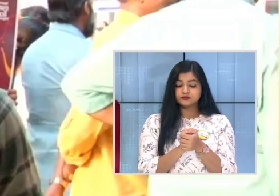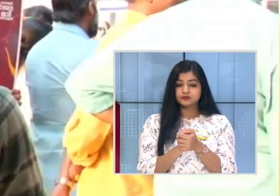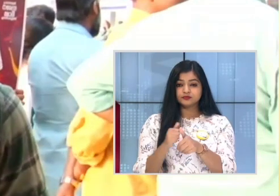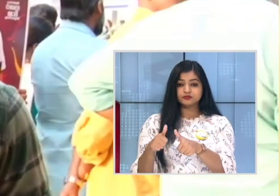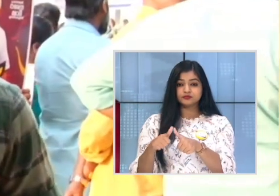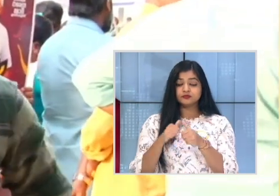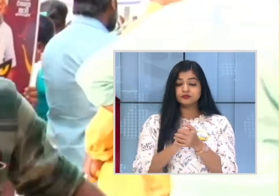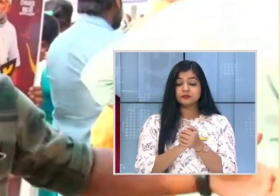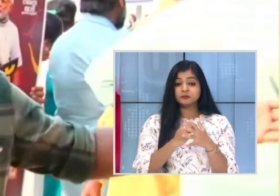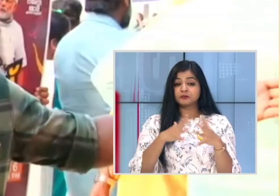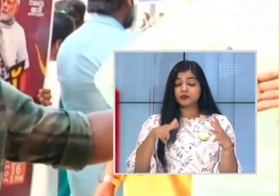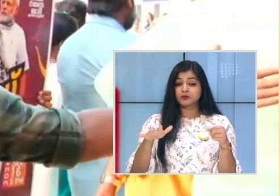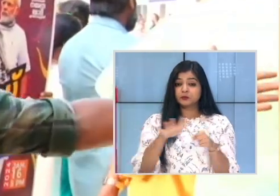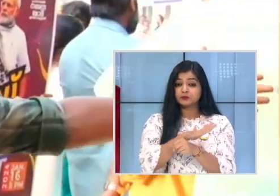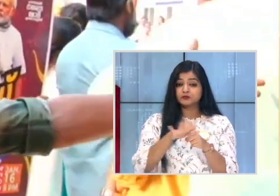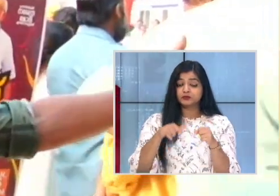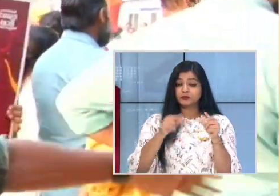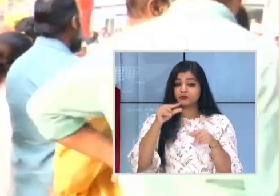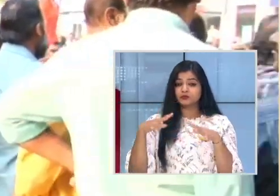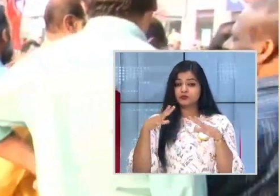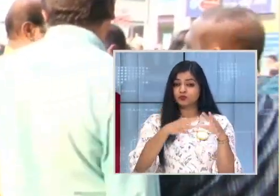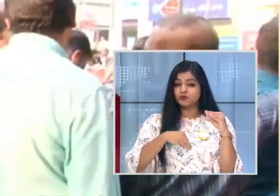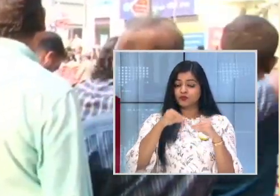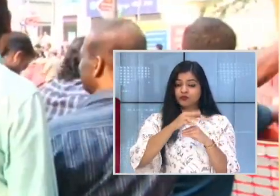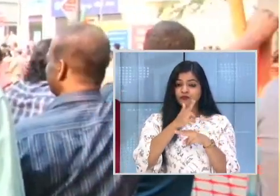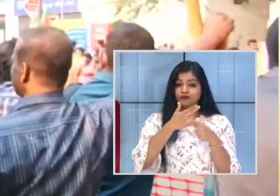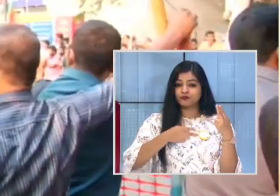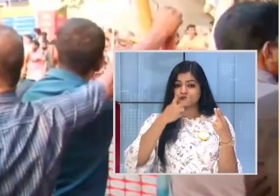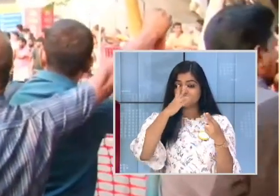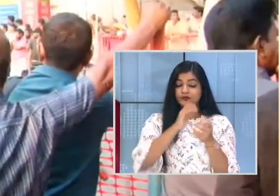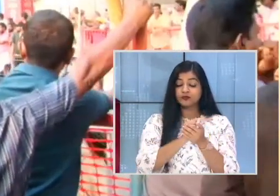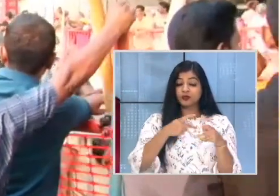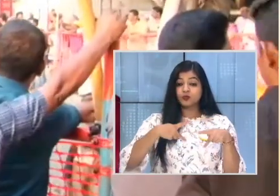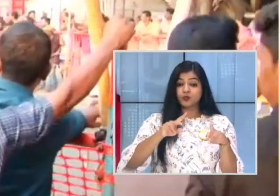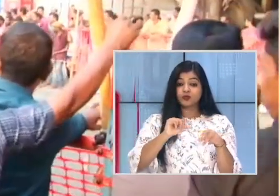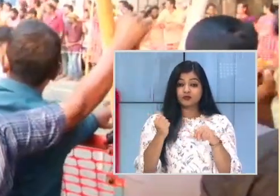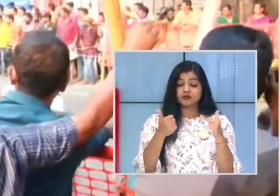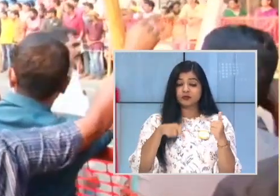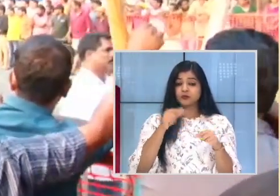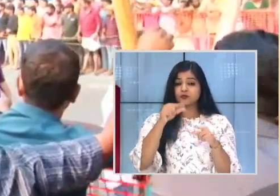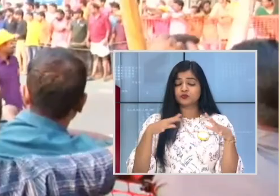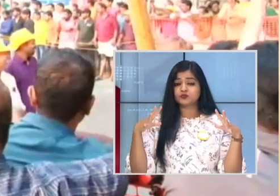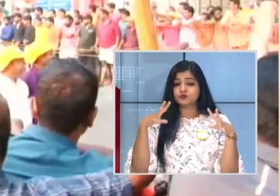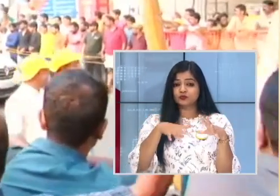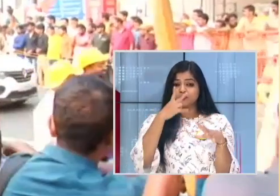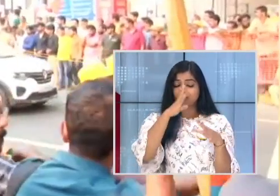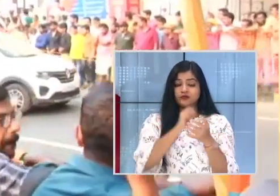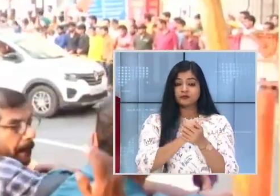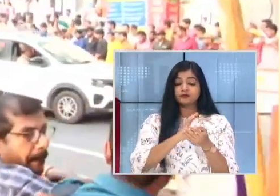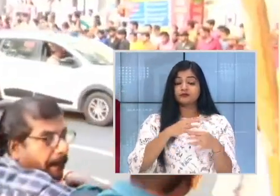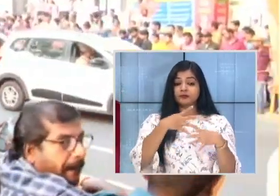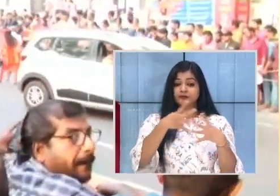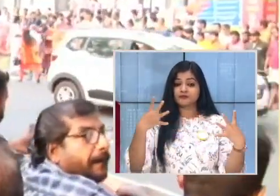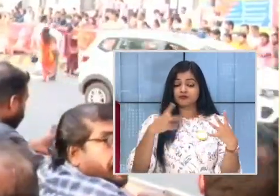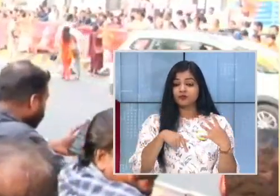സ്മിത, വലിയ തിരക്ക് നമുക്കിപ്പോൾ കാണാൻ കഴിയും, ദൃശ്യങ്ങളിൽ തന്നെ കാണാൻ കഴിയും. ഈ റോഡിന്റെ ഇരുവശവും ആളുകൾ തിങ്ങി നിറഞ്ഞിരിക്കുകയാണ്. ഈ ബാരിക്കേഡുകളുണ്ട്,